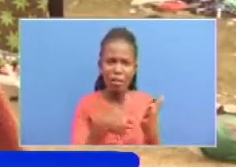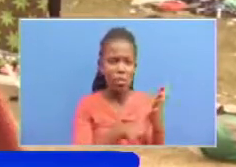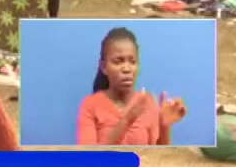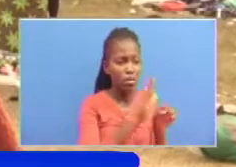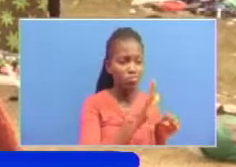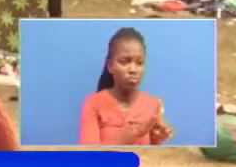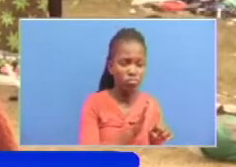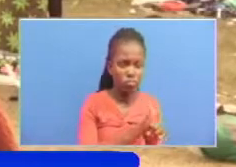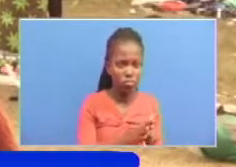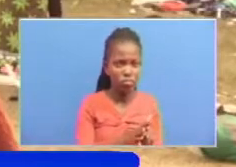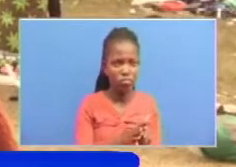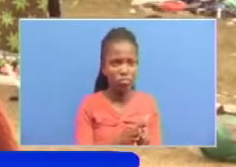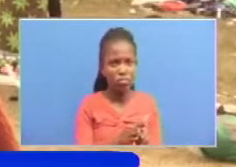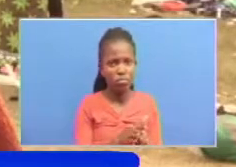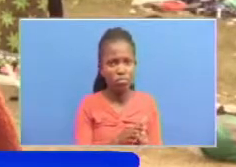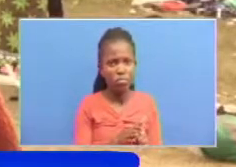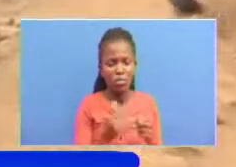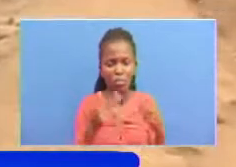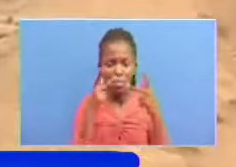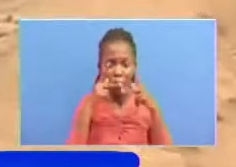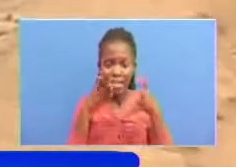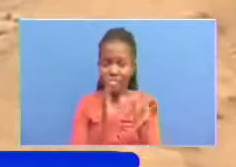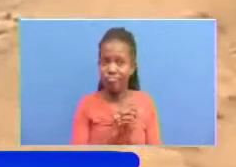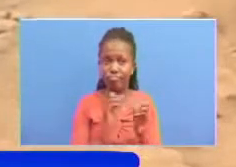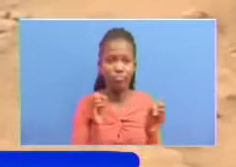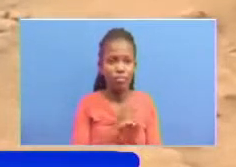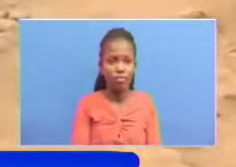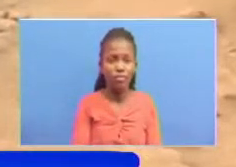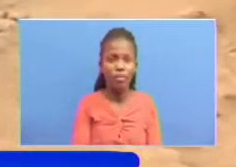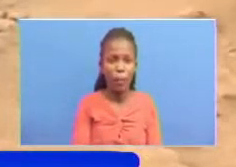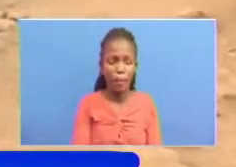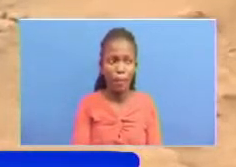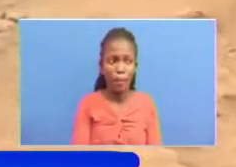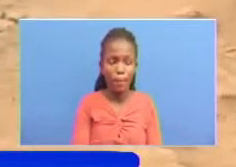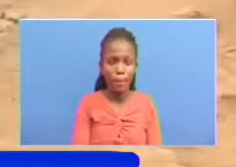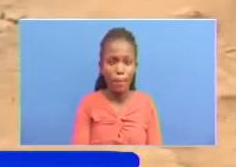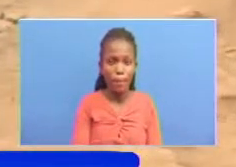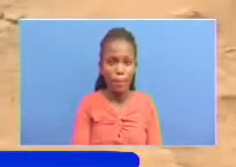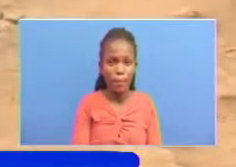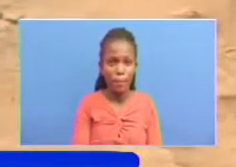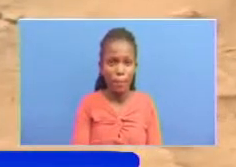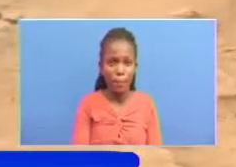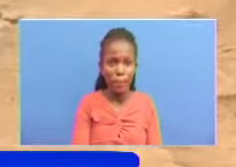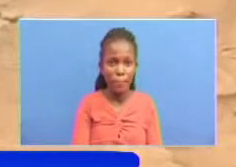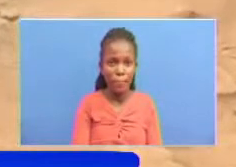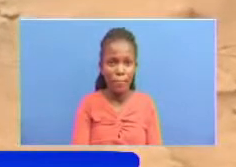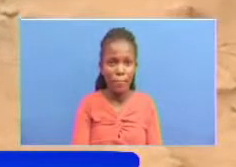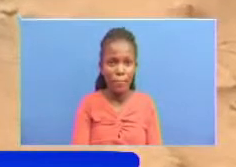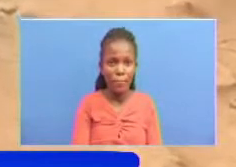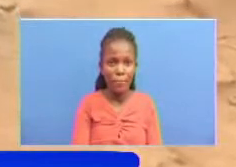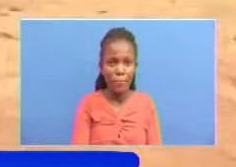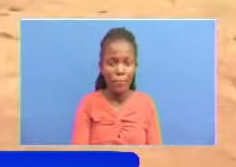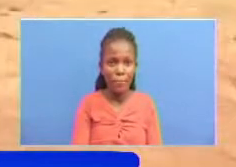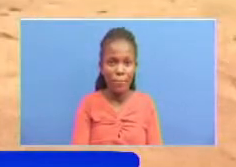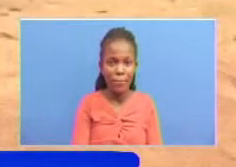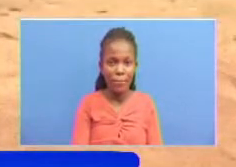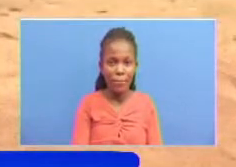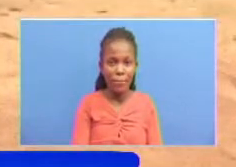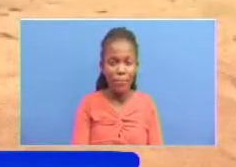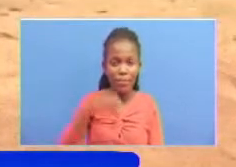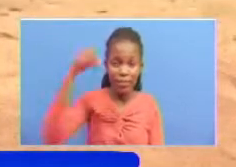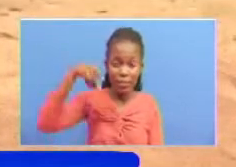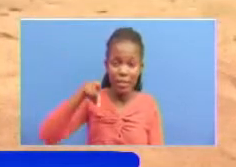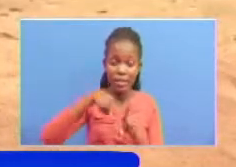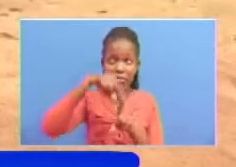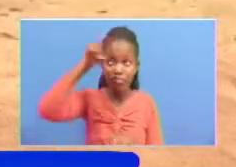muno pio kwethira tu ona muwo nundu wa indo sia mau customer karibu customer bua ova mwena